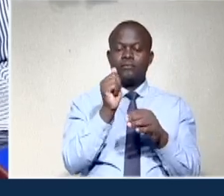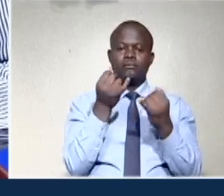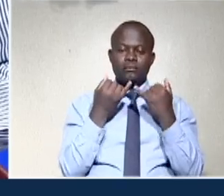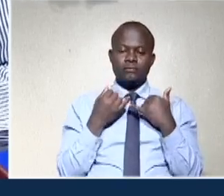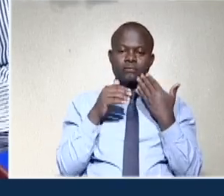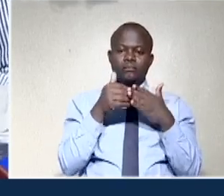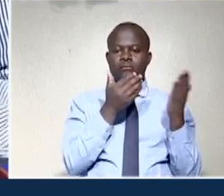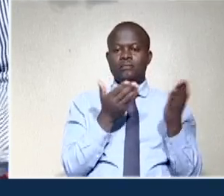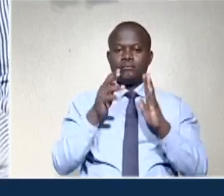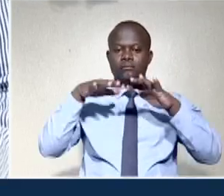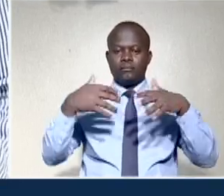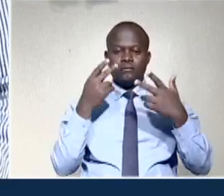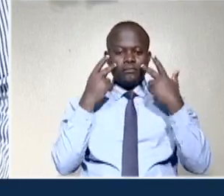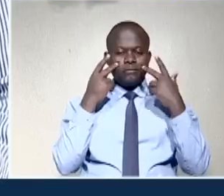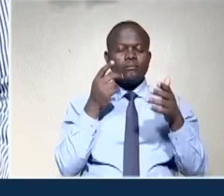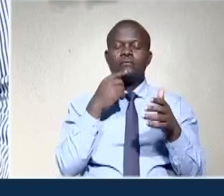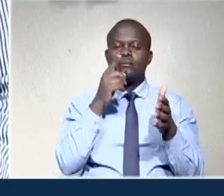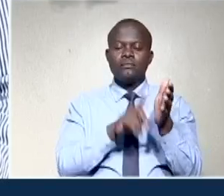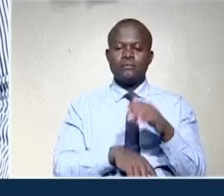uratubwira wabyakiriye ute urabivugaho iki